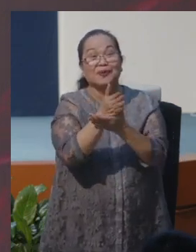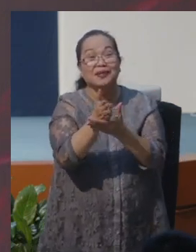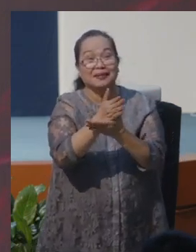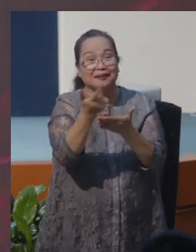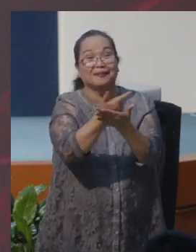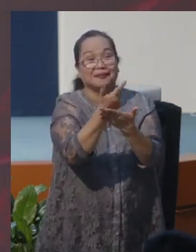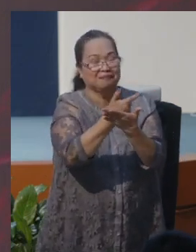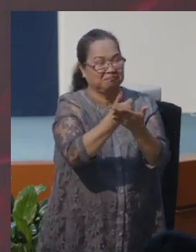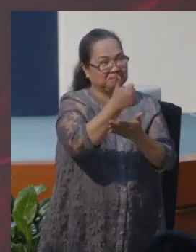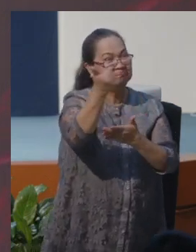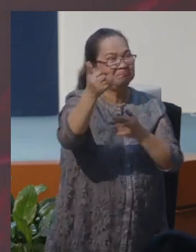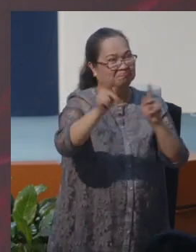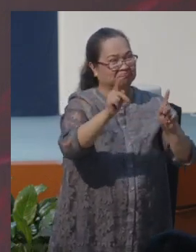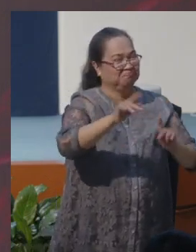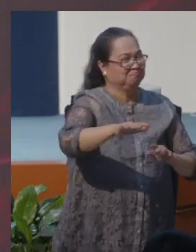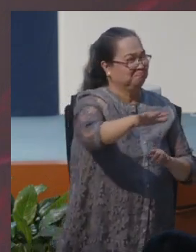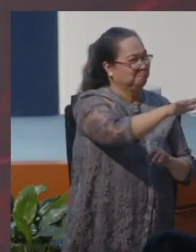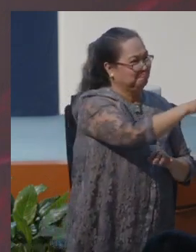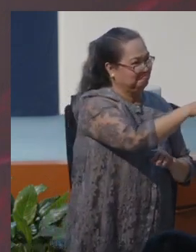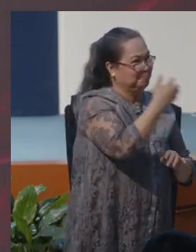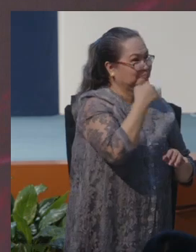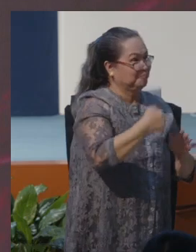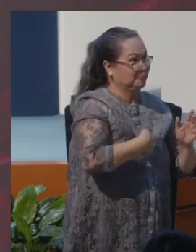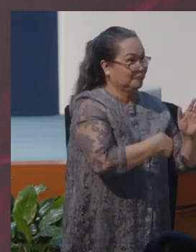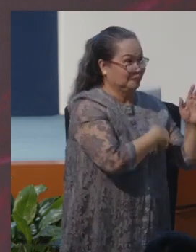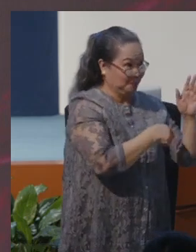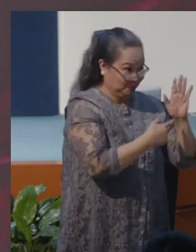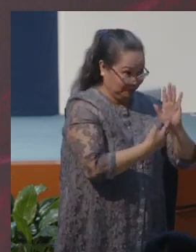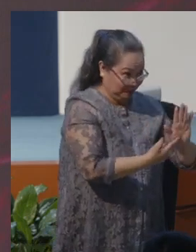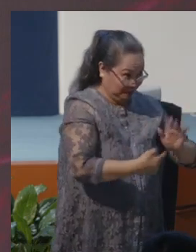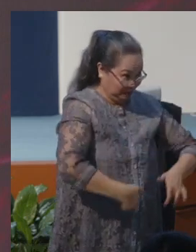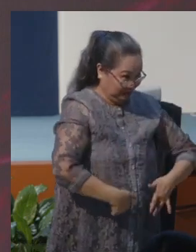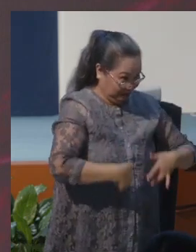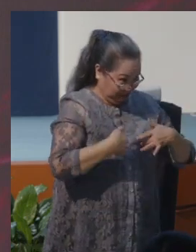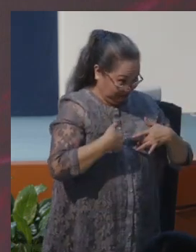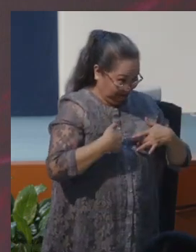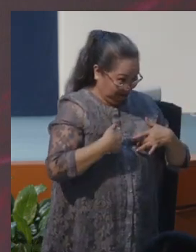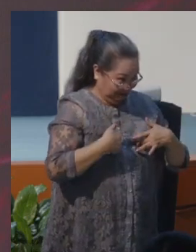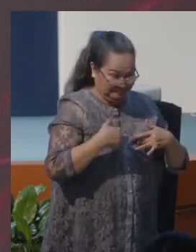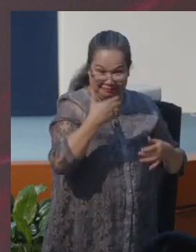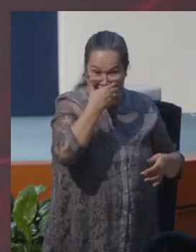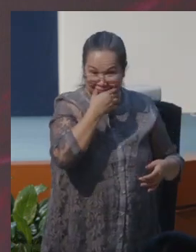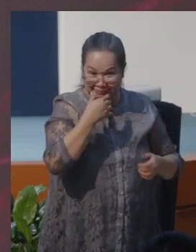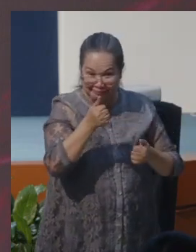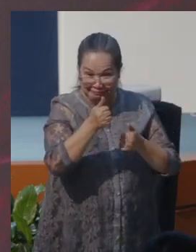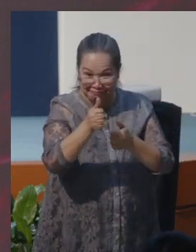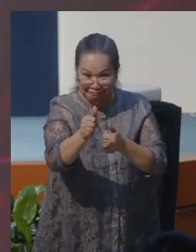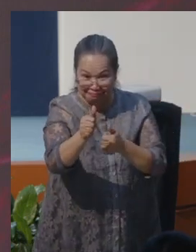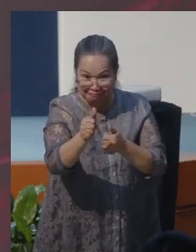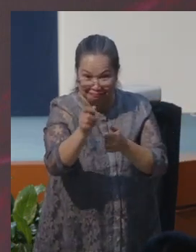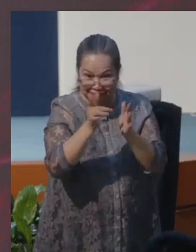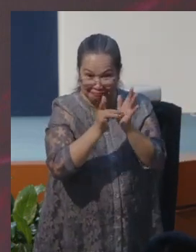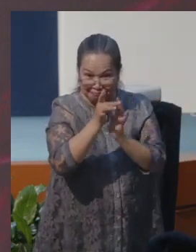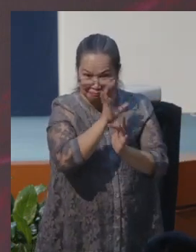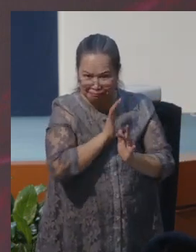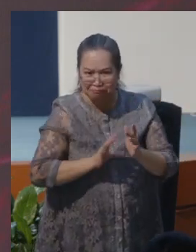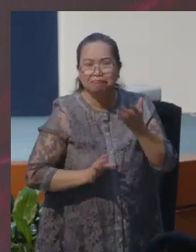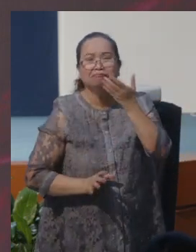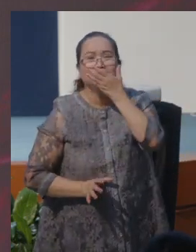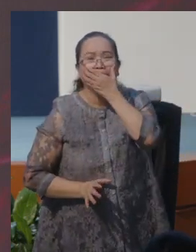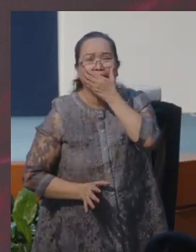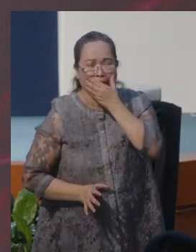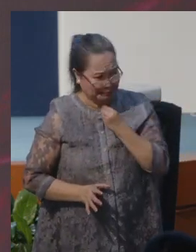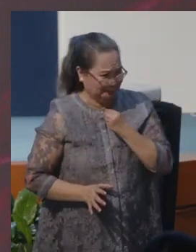upang mapakita natin sa ating pamumuhay ang kagandahan ng pagsunod kay Jesucristo. Kailangan natin gawin ang